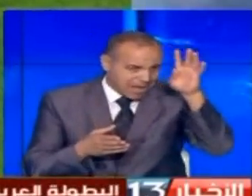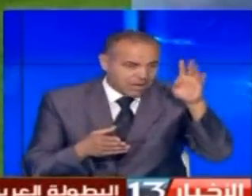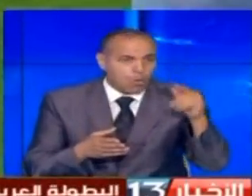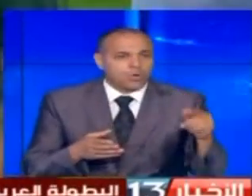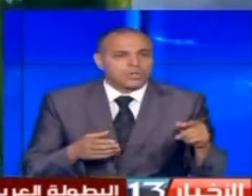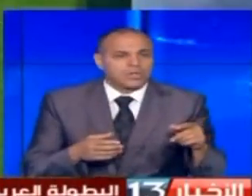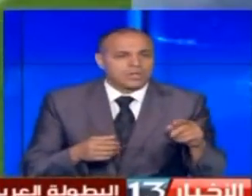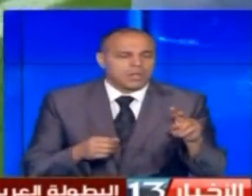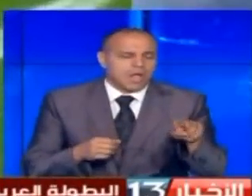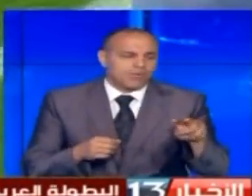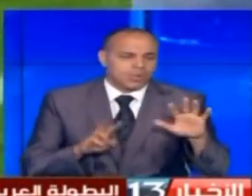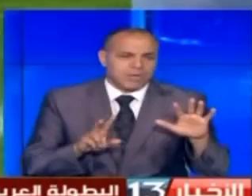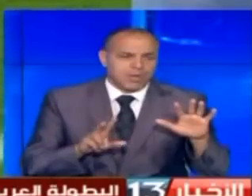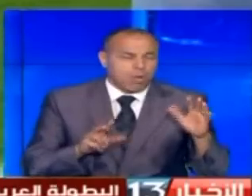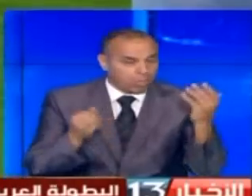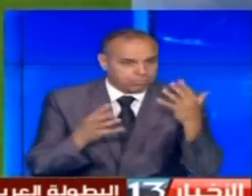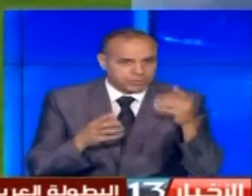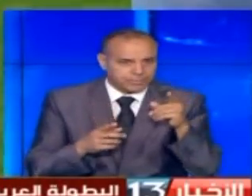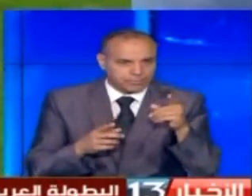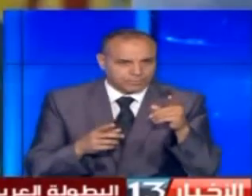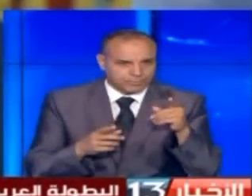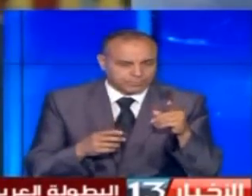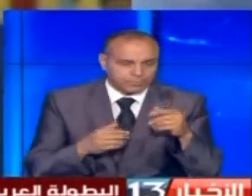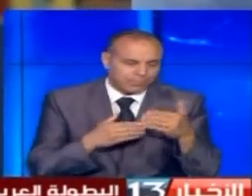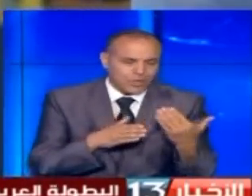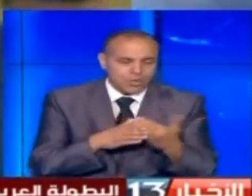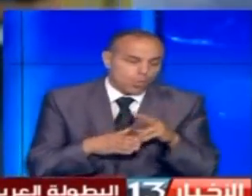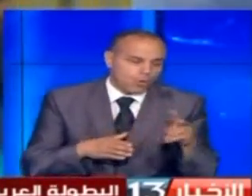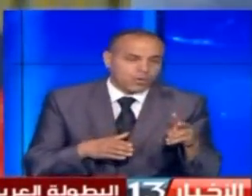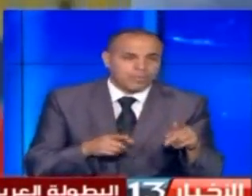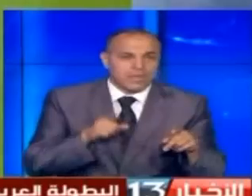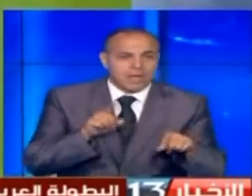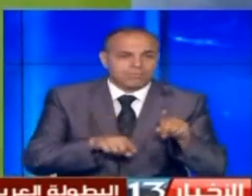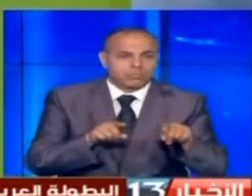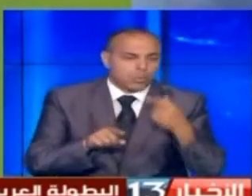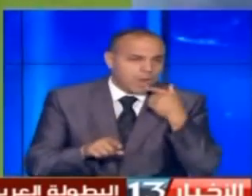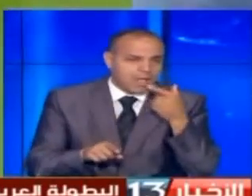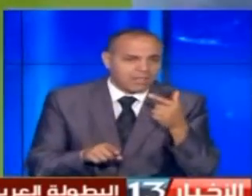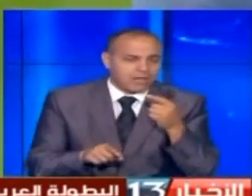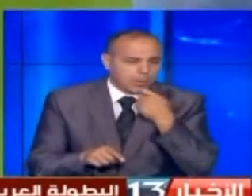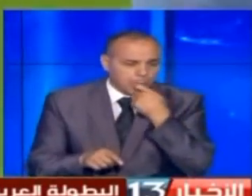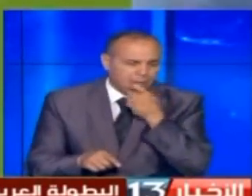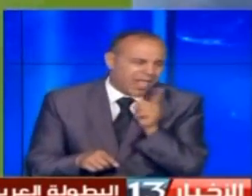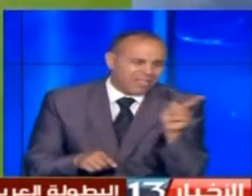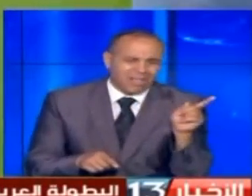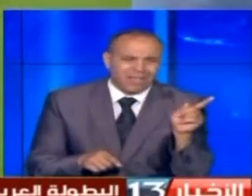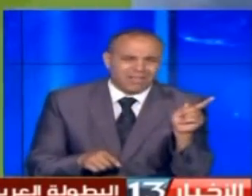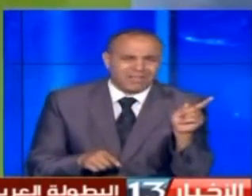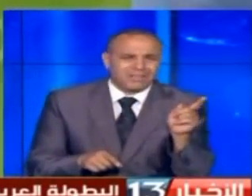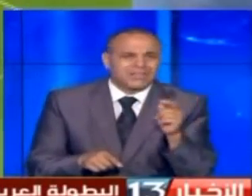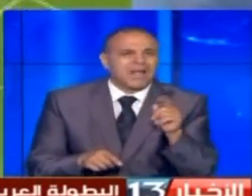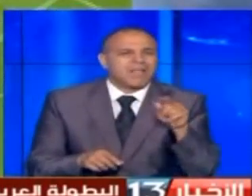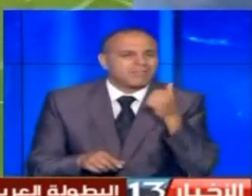عام 2008 مثل المفاجأة رغم معاندة الحظ له، حيث يلقي البعض باللائمة على التحكيم الذي حرم الفريق من